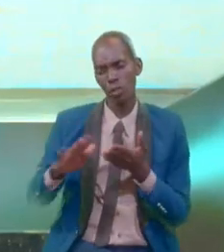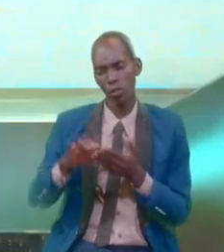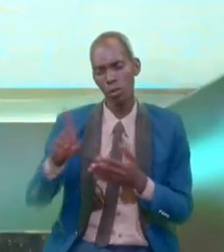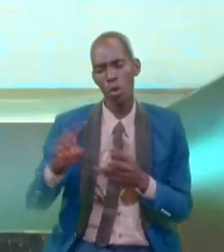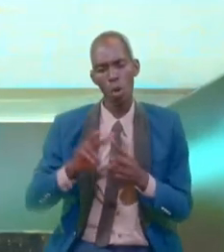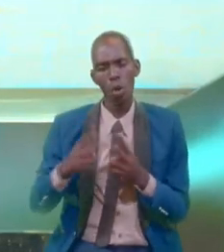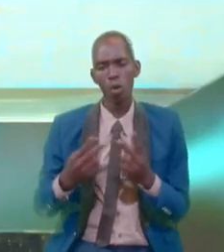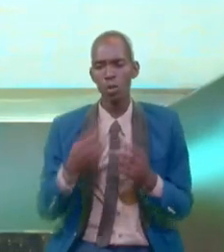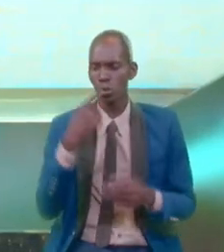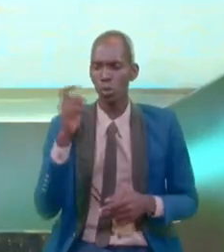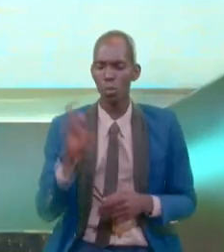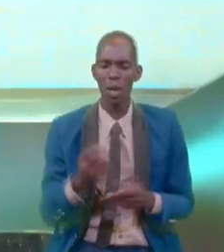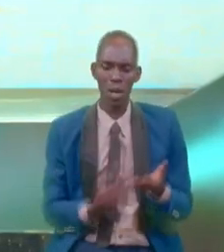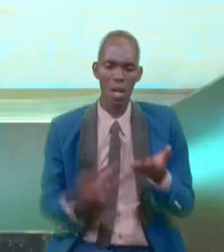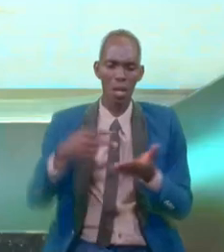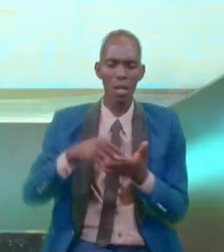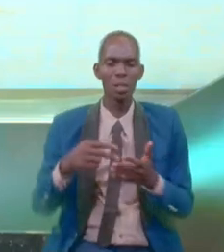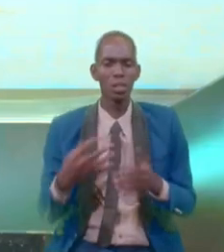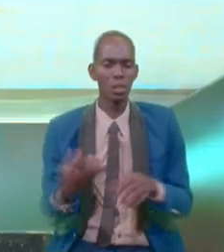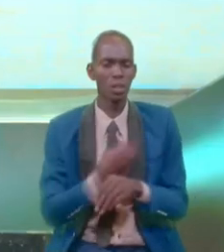« Lève-toi, prends ton lit et marche. »